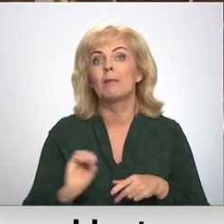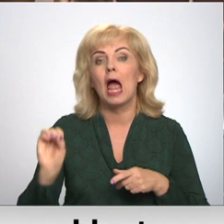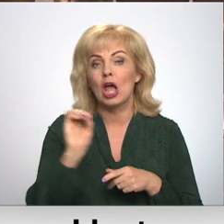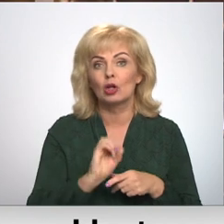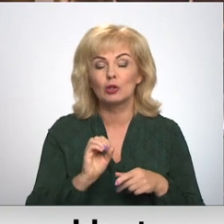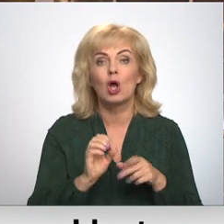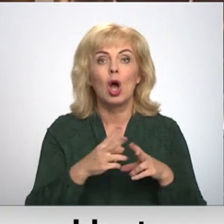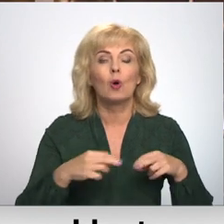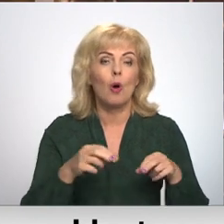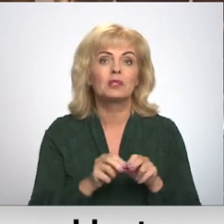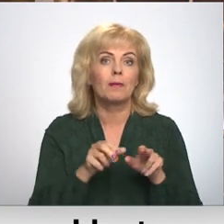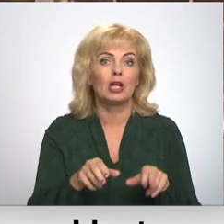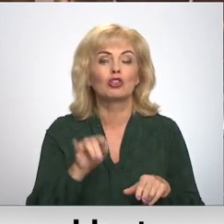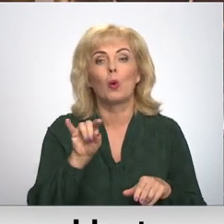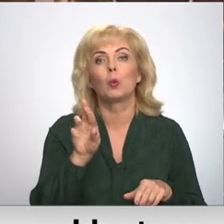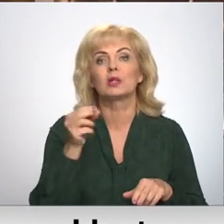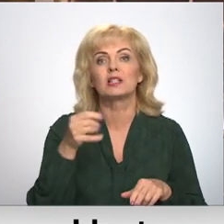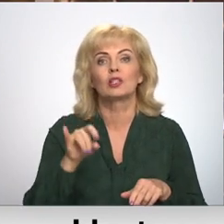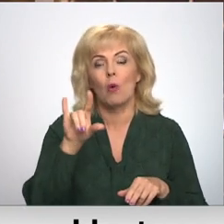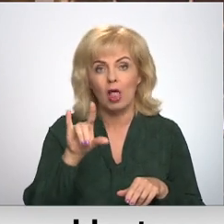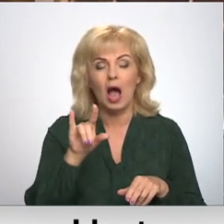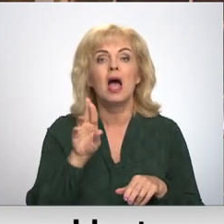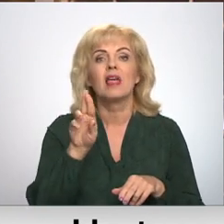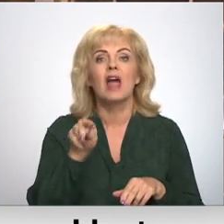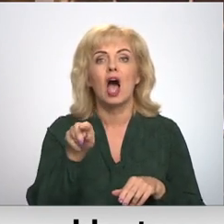komisijas priekšsēdētāja Ursula von der Leyen un NATO